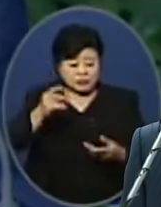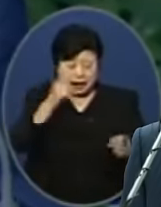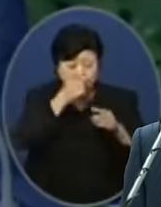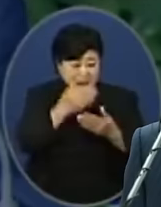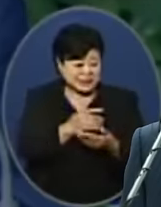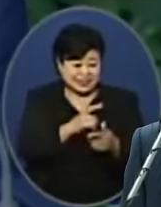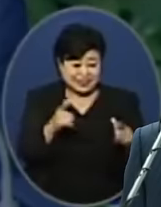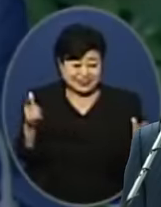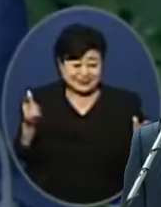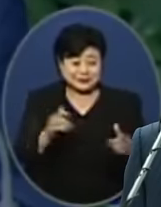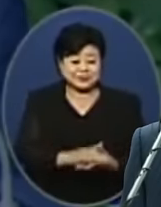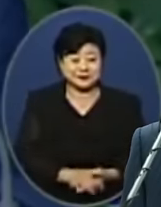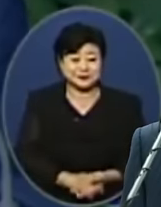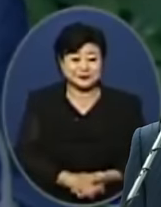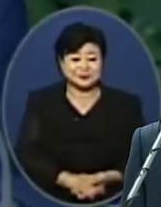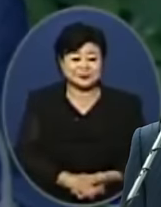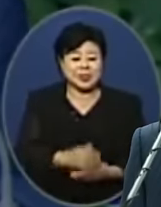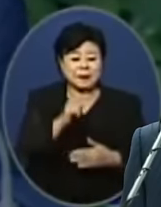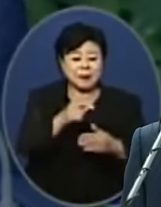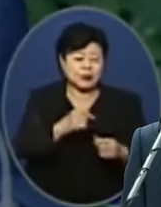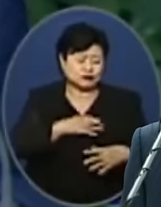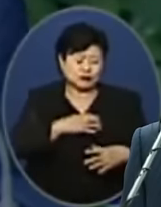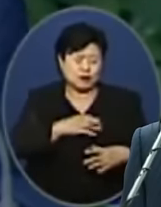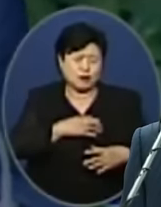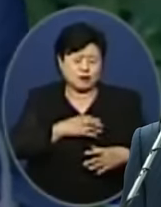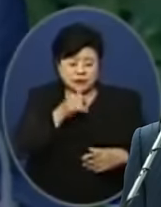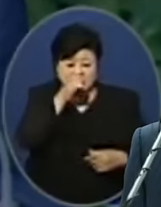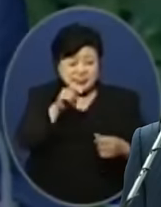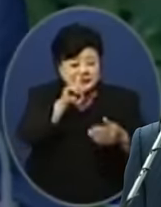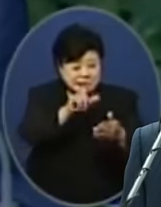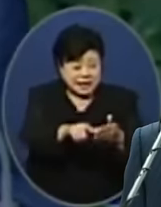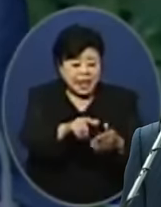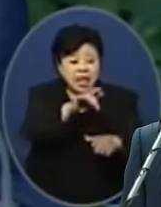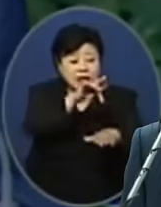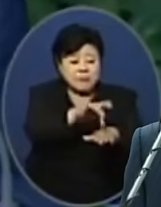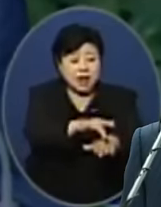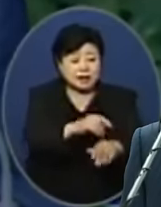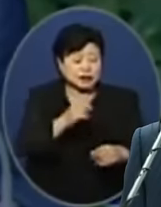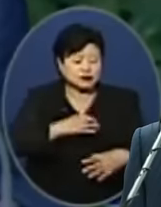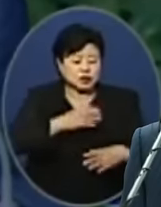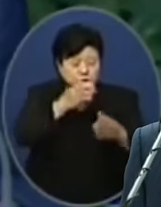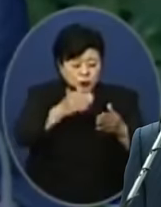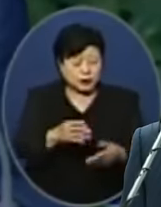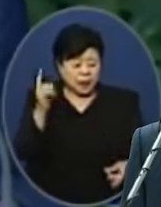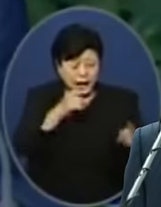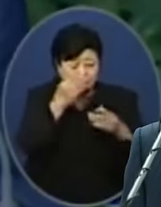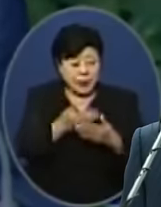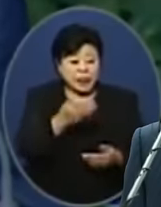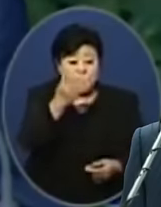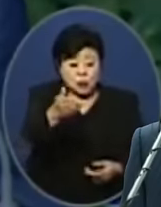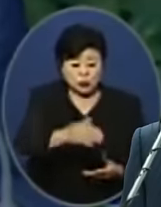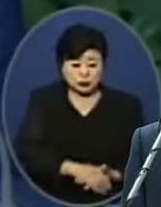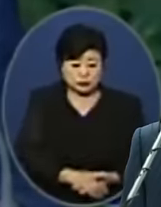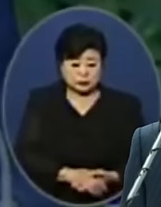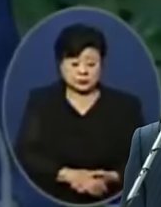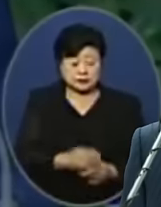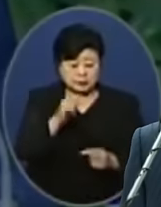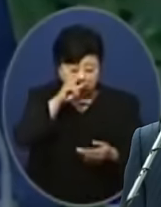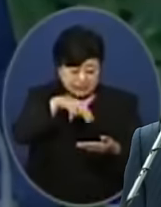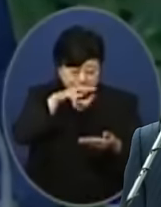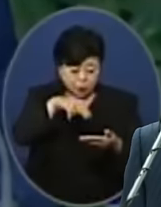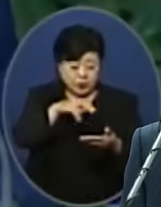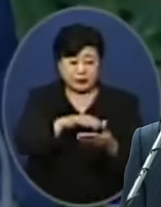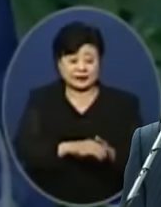않지요. 마음에 두려움을 갖고 있으면 마귀가 두려움을 통해서 해를 받게 만들어주는 것입니다. 여러분, 성경에